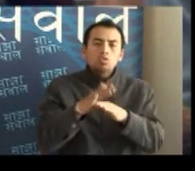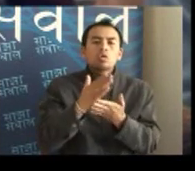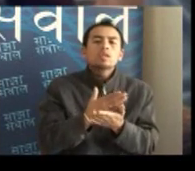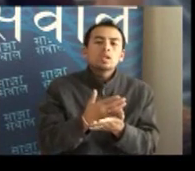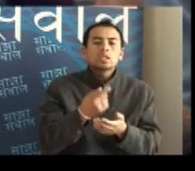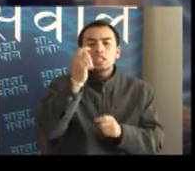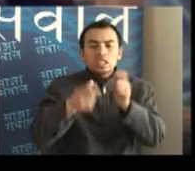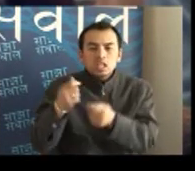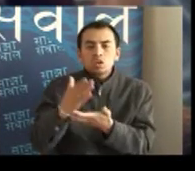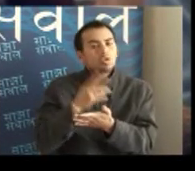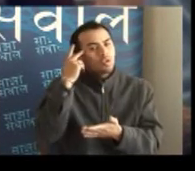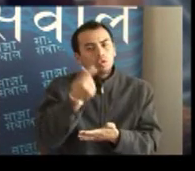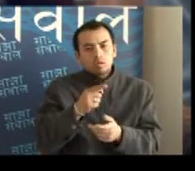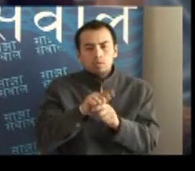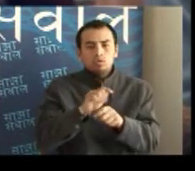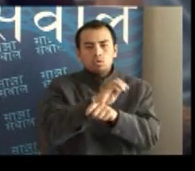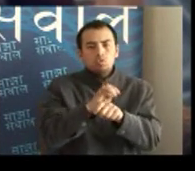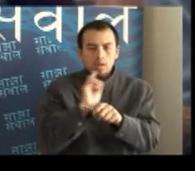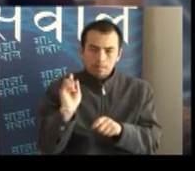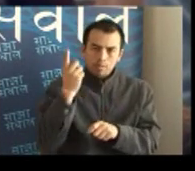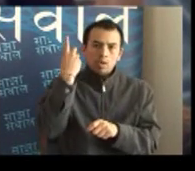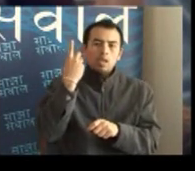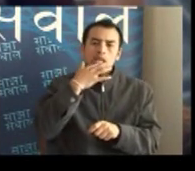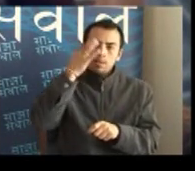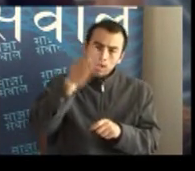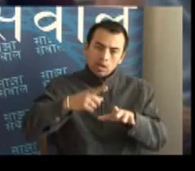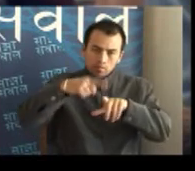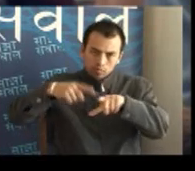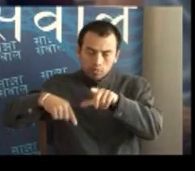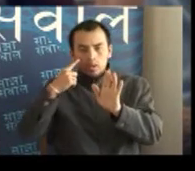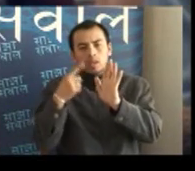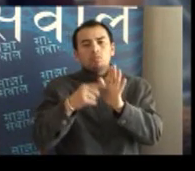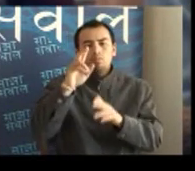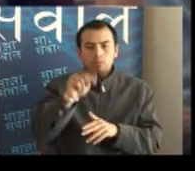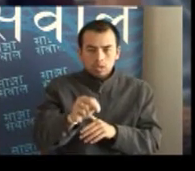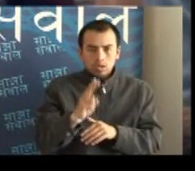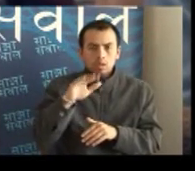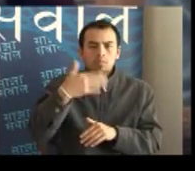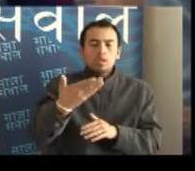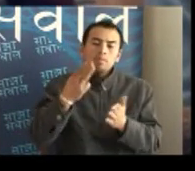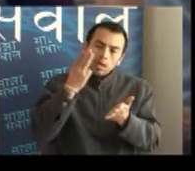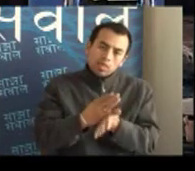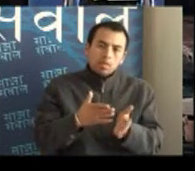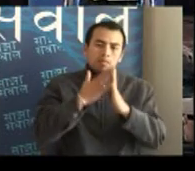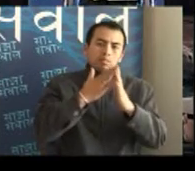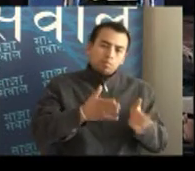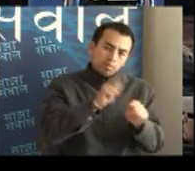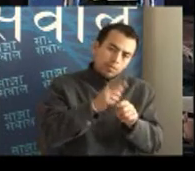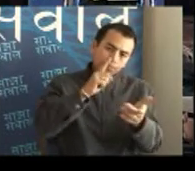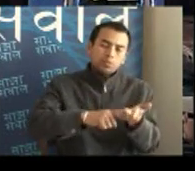गएर किन्ने भन्ने त्यो सुविधा पहिले तपाईँले डिजाइन गरेर देखाउनुपर्छ, अनि मात्र निर्माण कार्य अघि